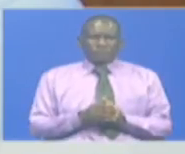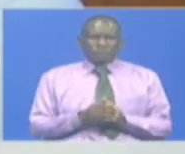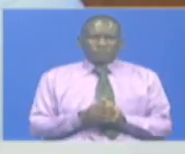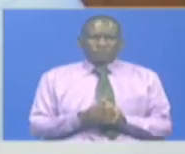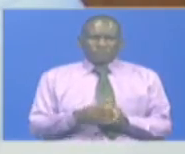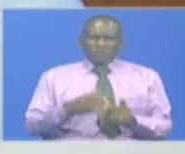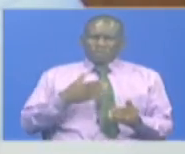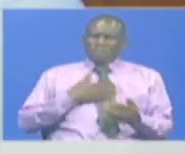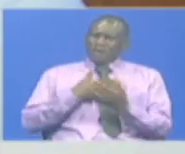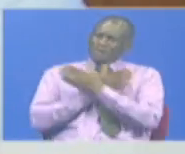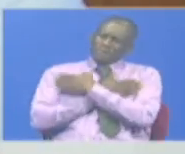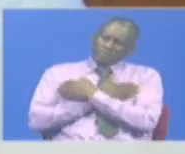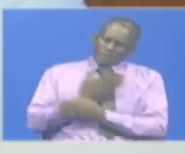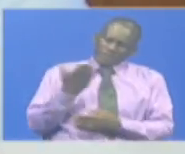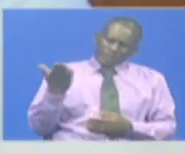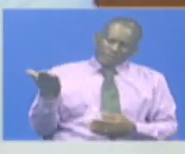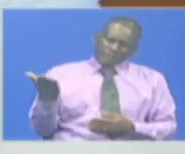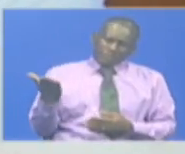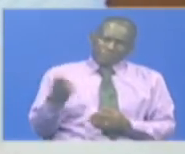Mwenzangu